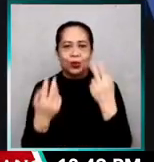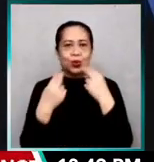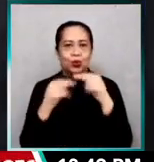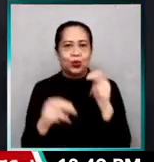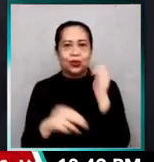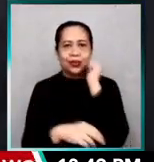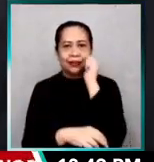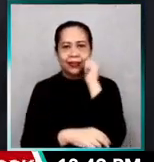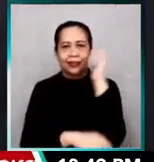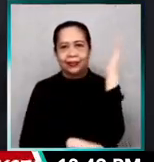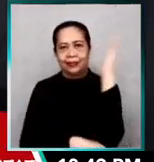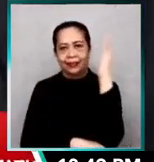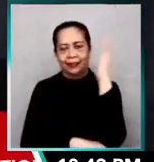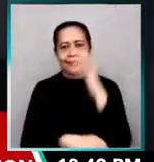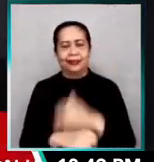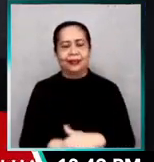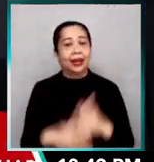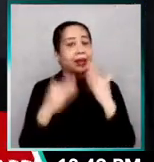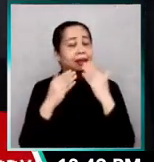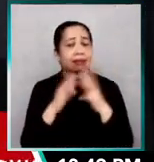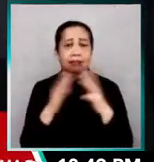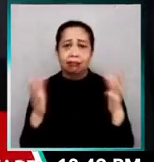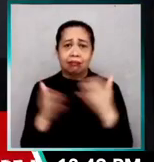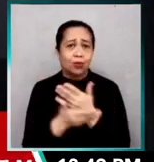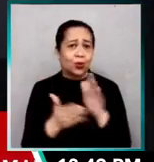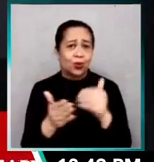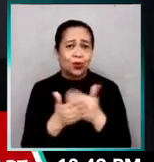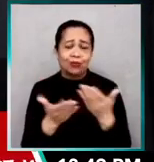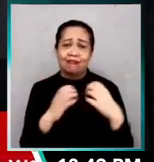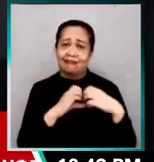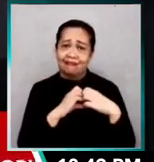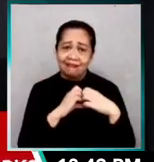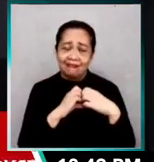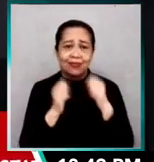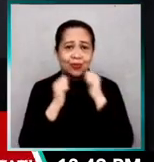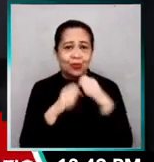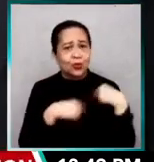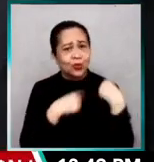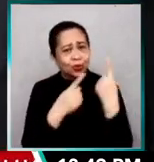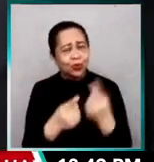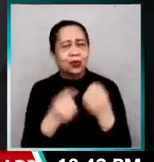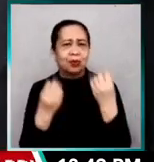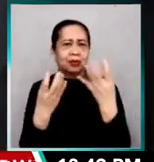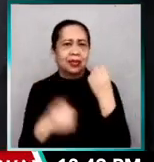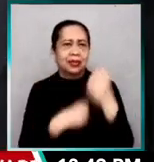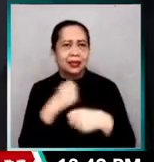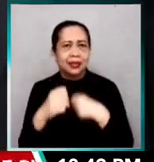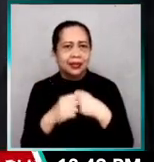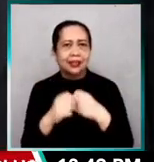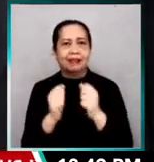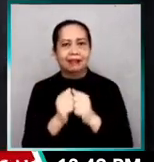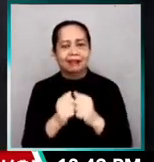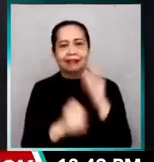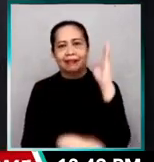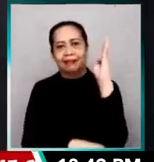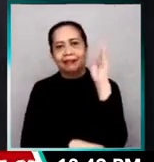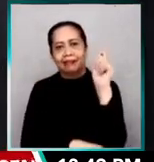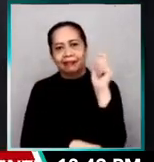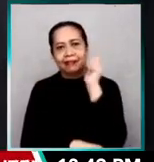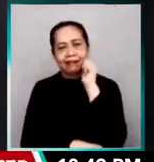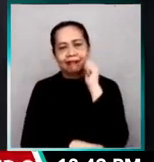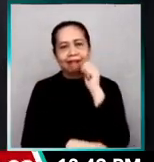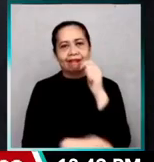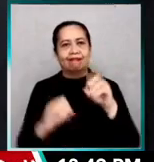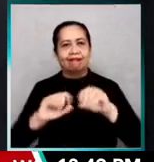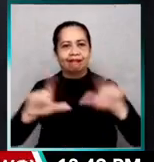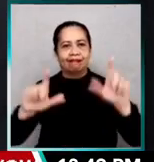tanghali. Maraming salamat syempre sa lahat ng ating mga kapuso na all throughout the many years na ang Balitang Hali po ay naka-ere, parati